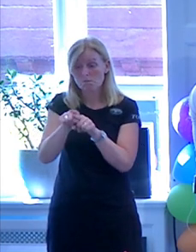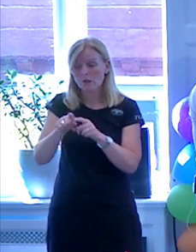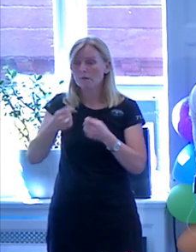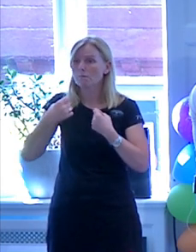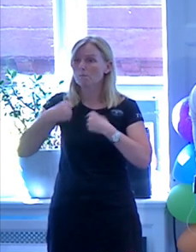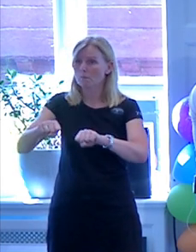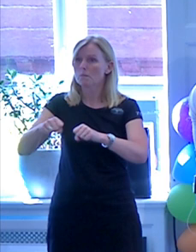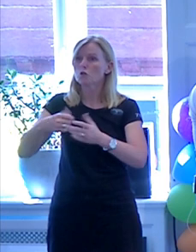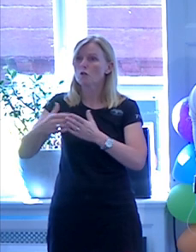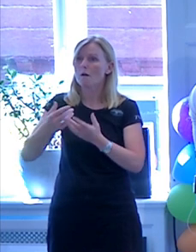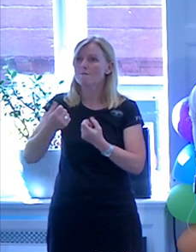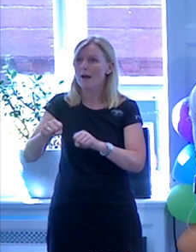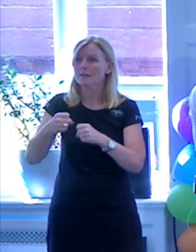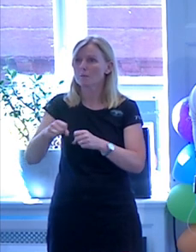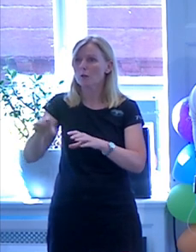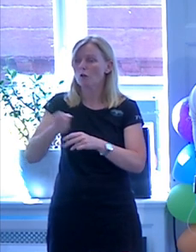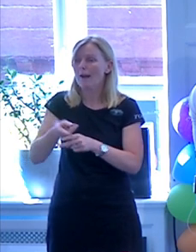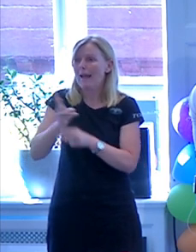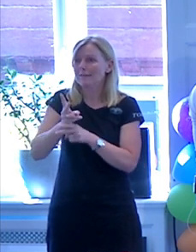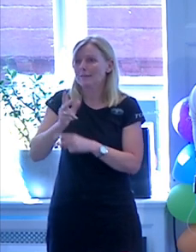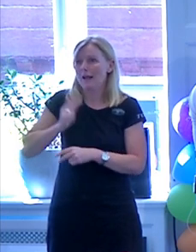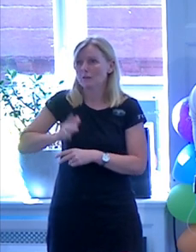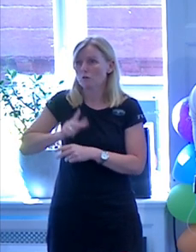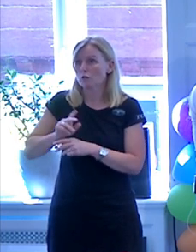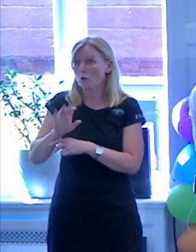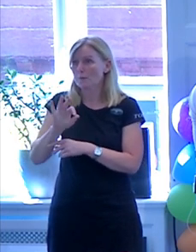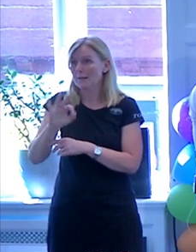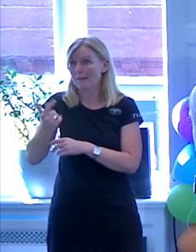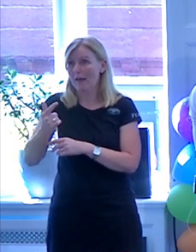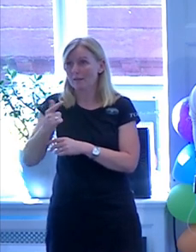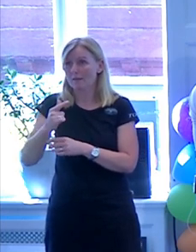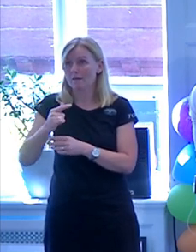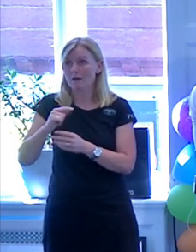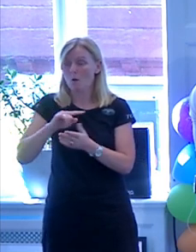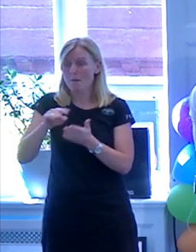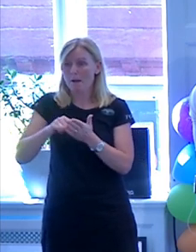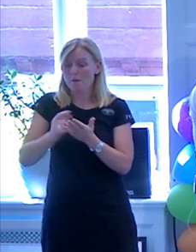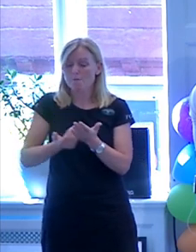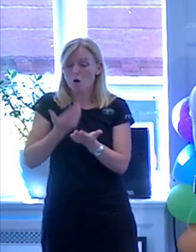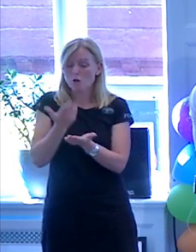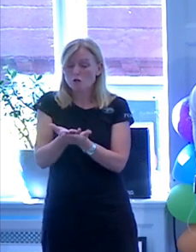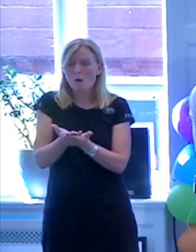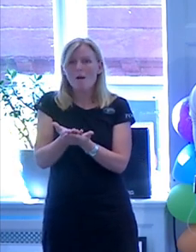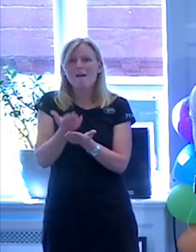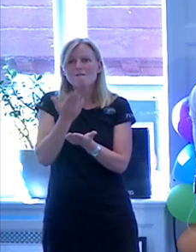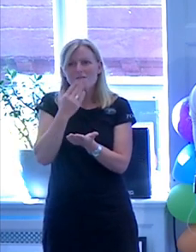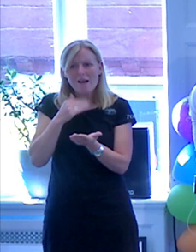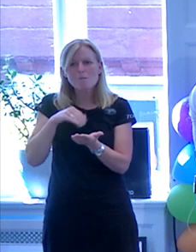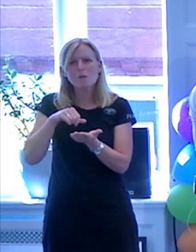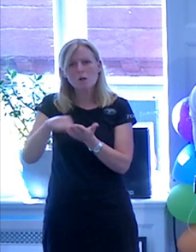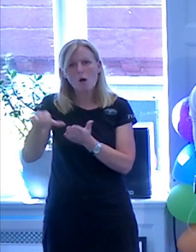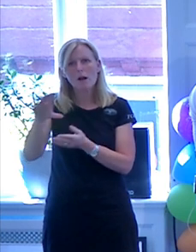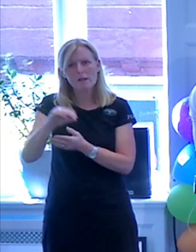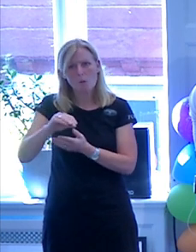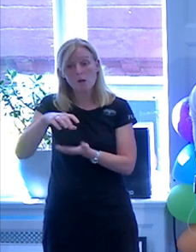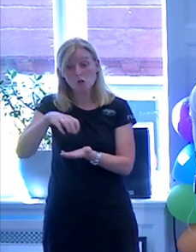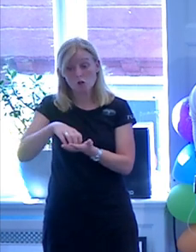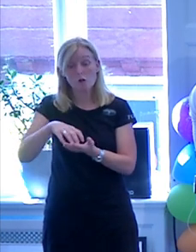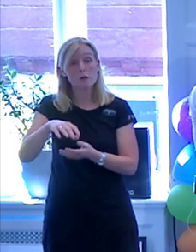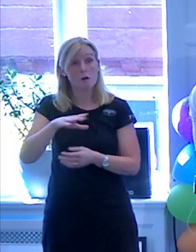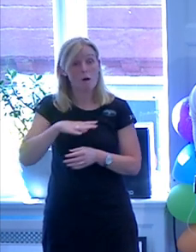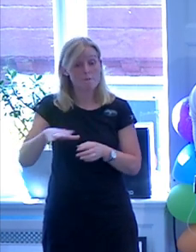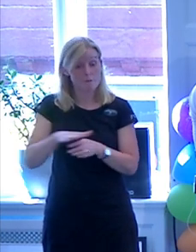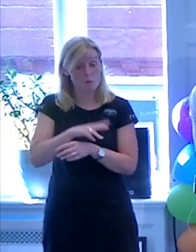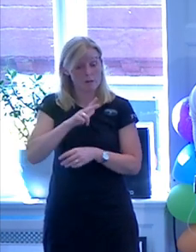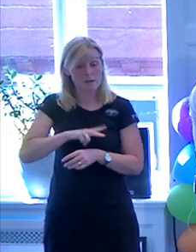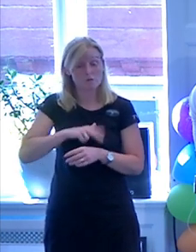verksamheten, tar ett extra ansvar som Sedat och hans kollegor i Malmö föreslår, vem ska betala det med tanke på att staten faktiskt har ansvaret